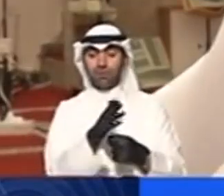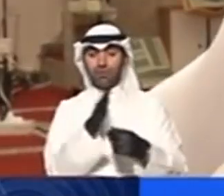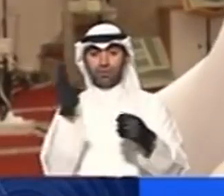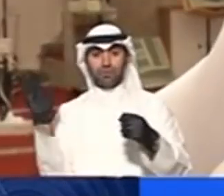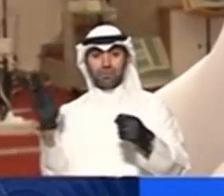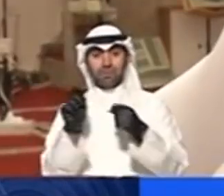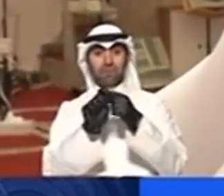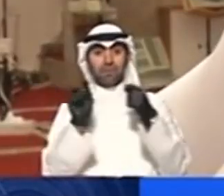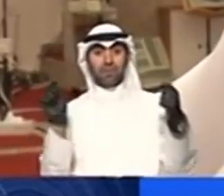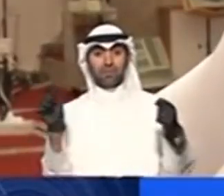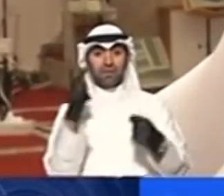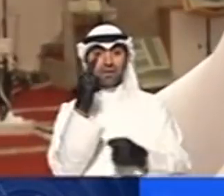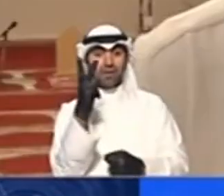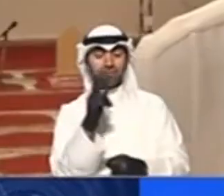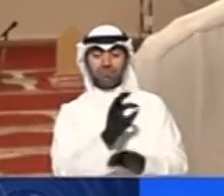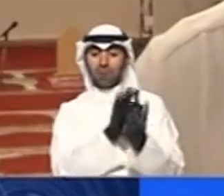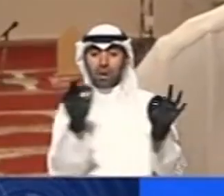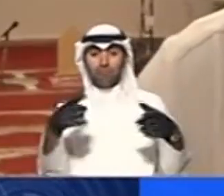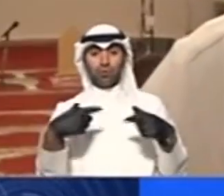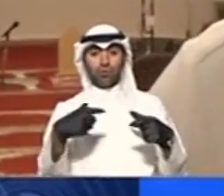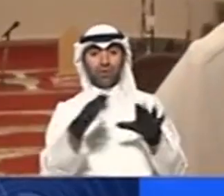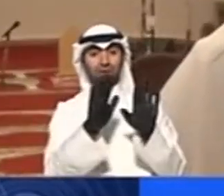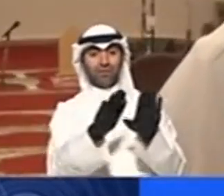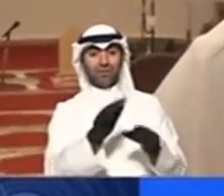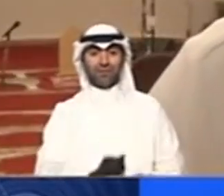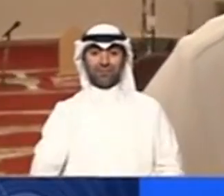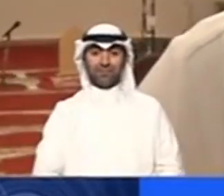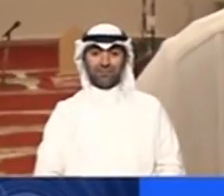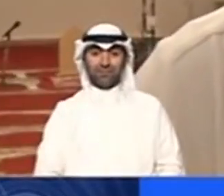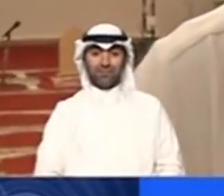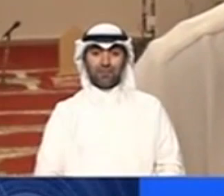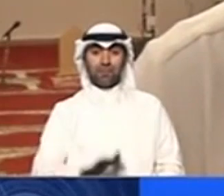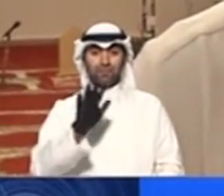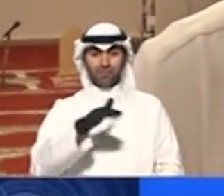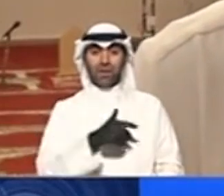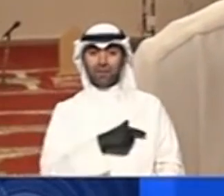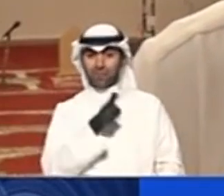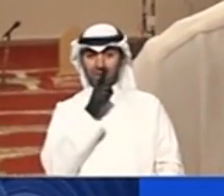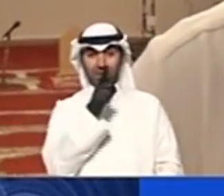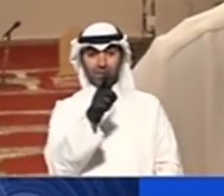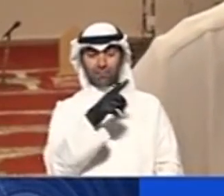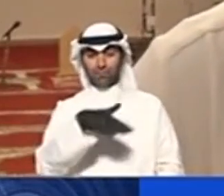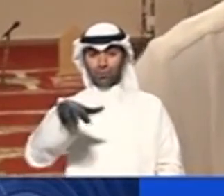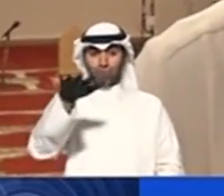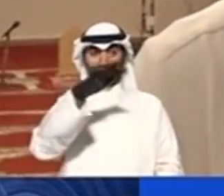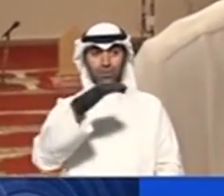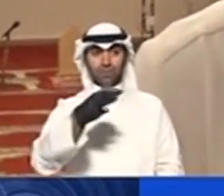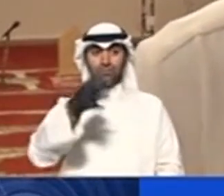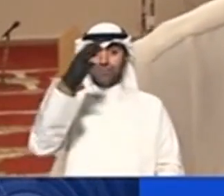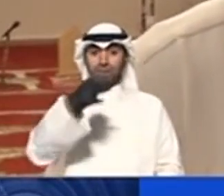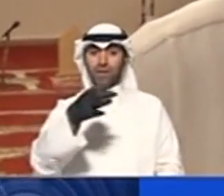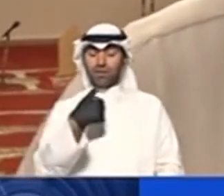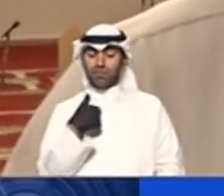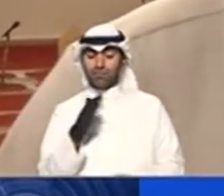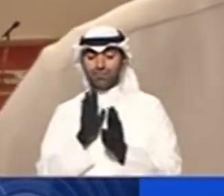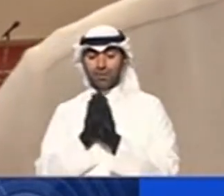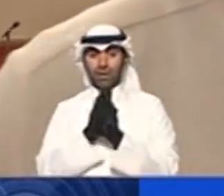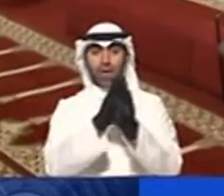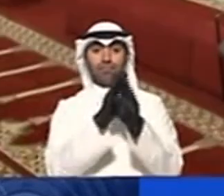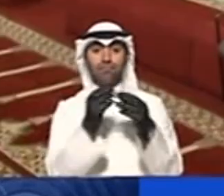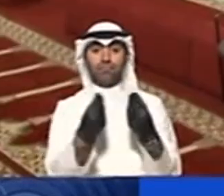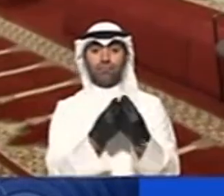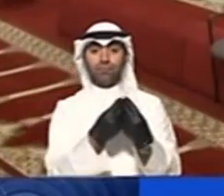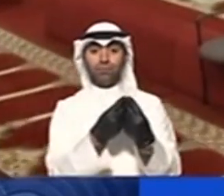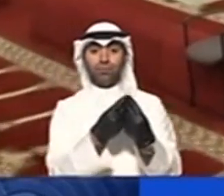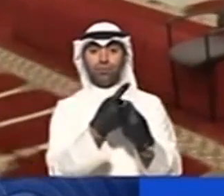هم ممتاز وجيد. جمعية الروح التعاونية يجب أن تكون مساهمة بشكل مباشر مع المساجد لأنها تعتبر جانب اجتماعي.